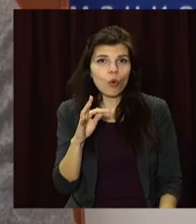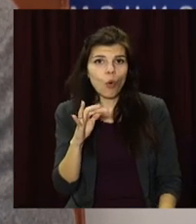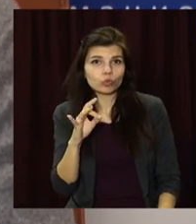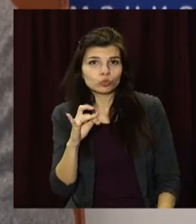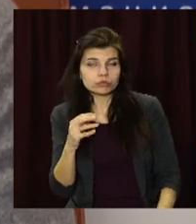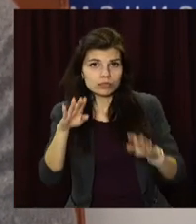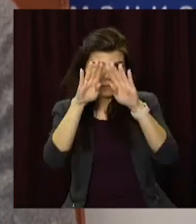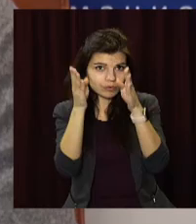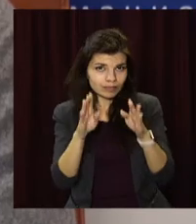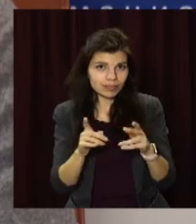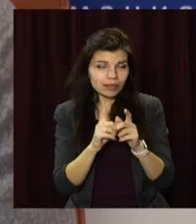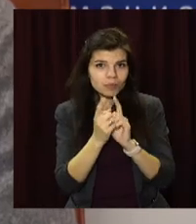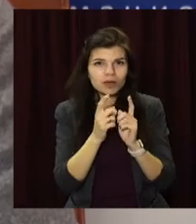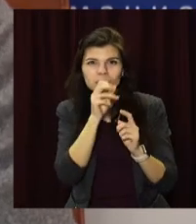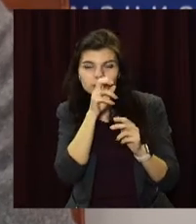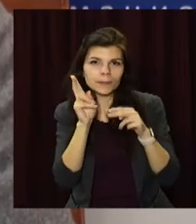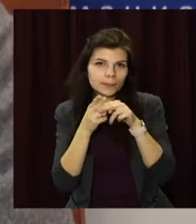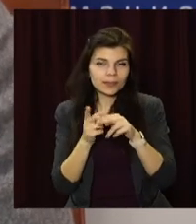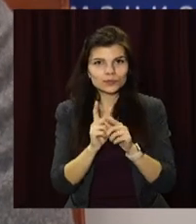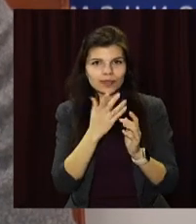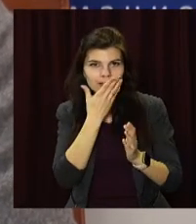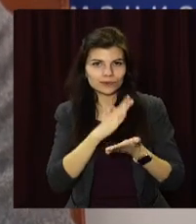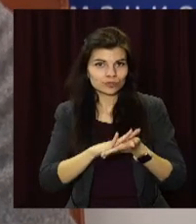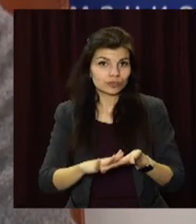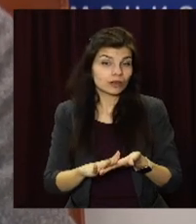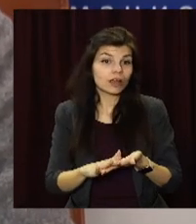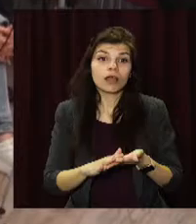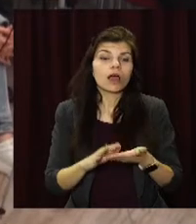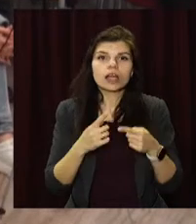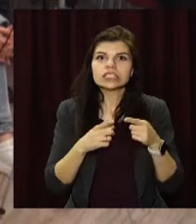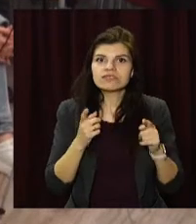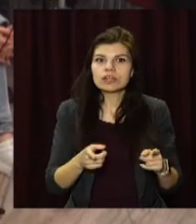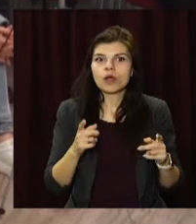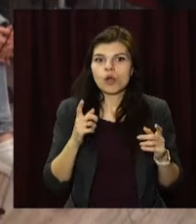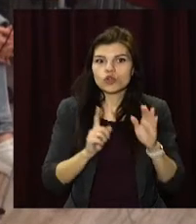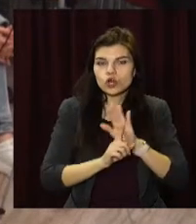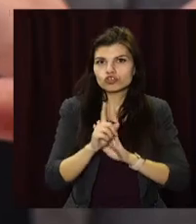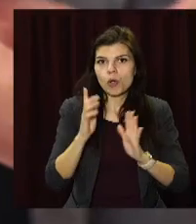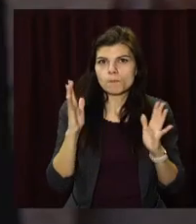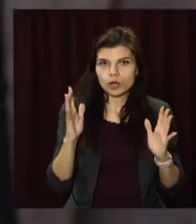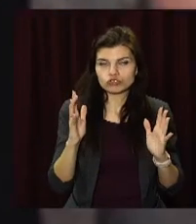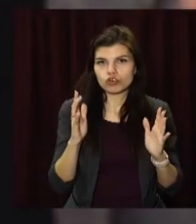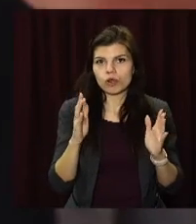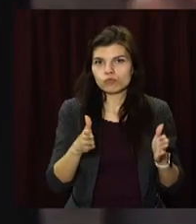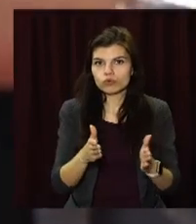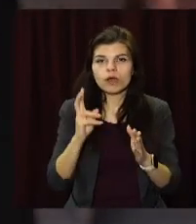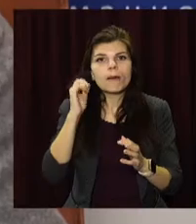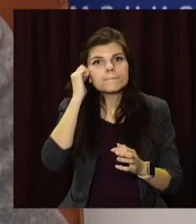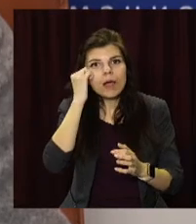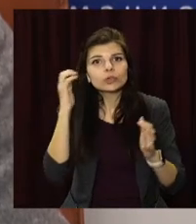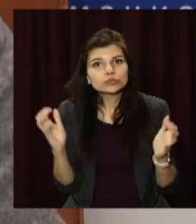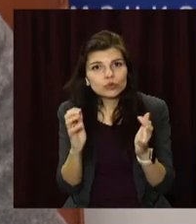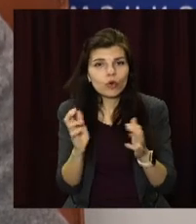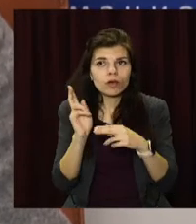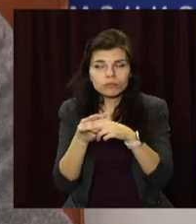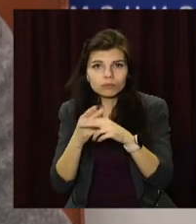це дійсно там якби начало пути по восстановлению памяти, сохранению памяти.